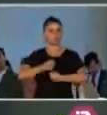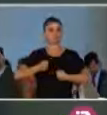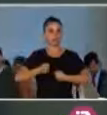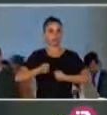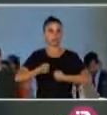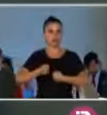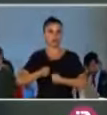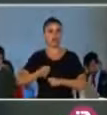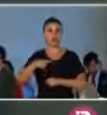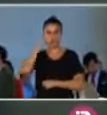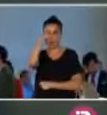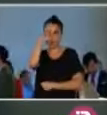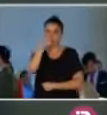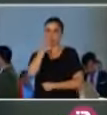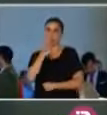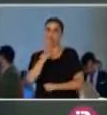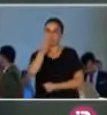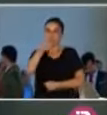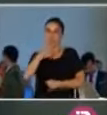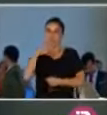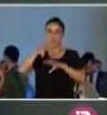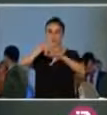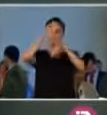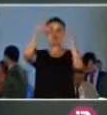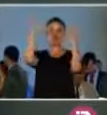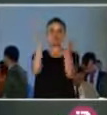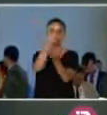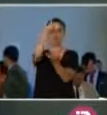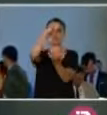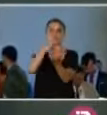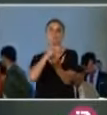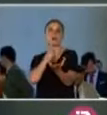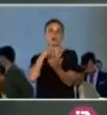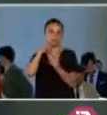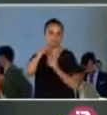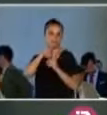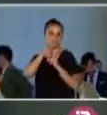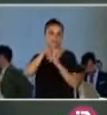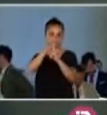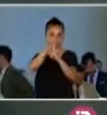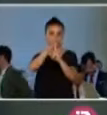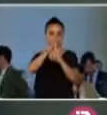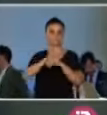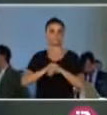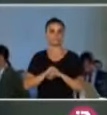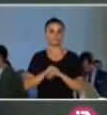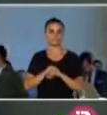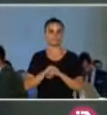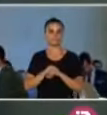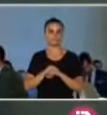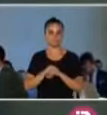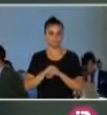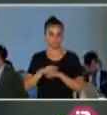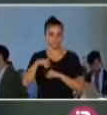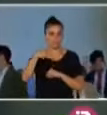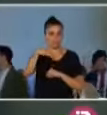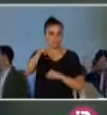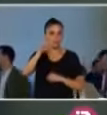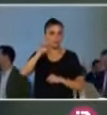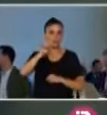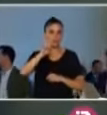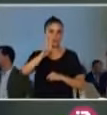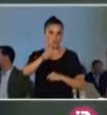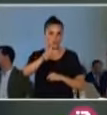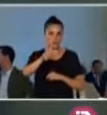nostra millor imatge a tot el món i ens garanteixen un horitzó de beneficis compartits. Miro el futur i veig